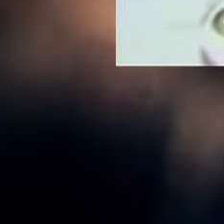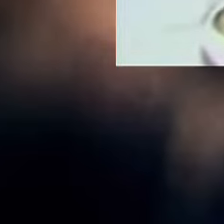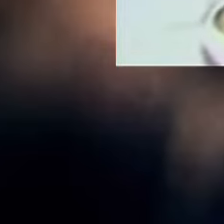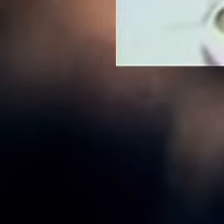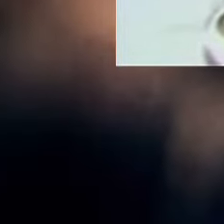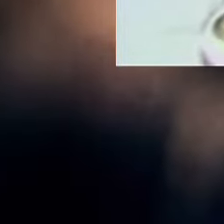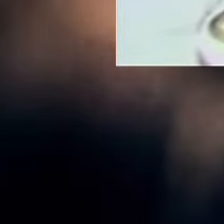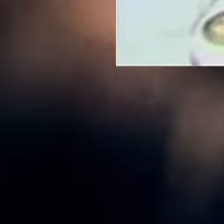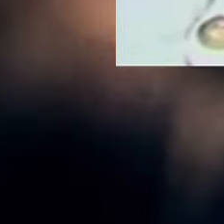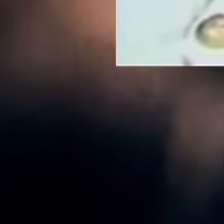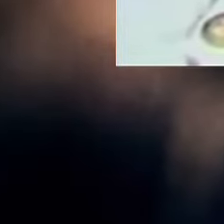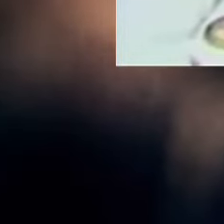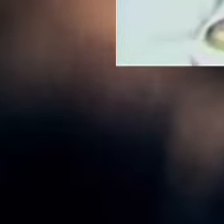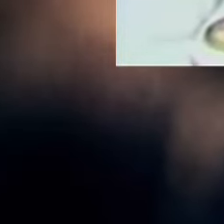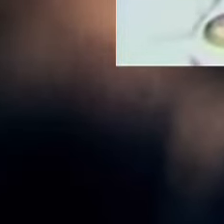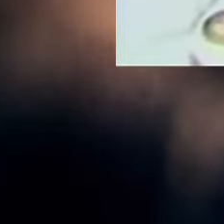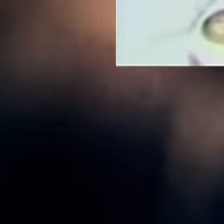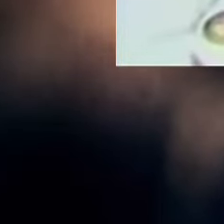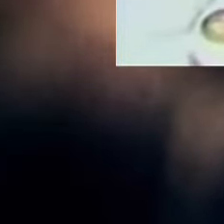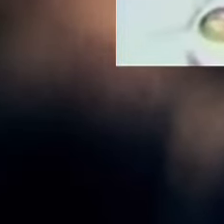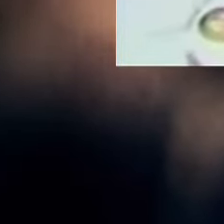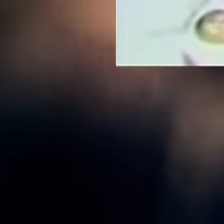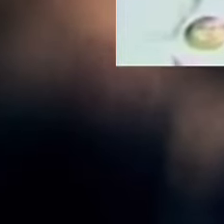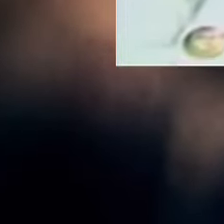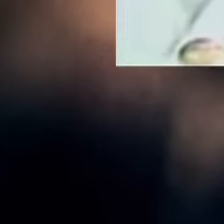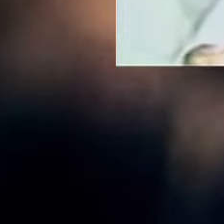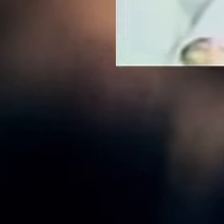ها؟ اصل انت اللي اخدته على كده.